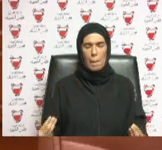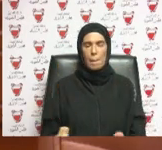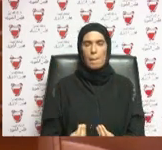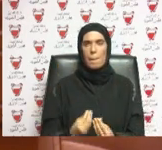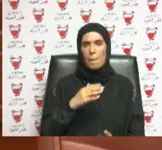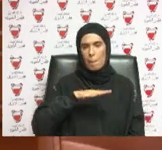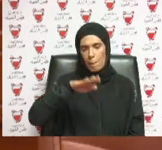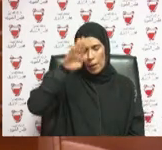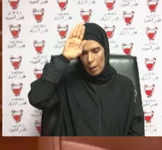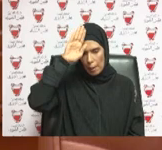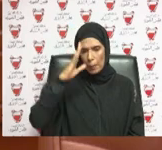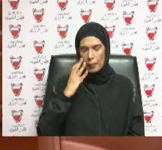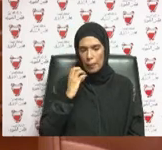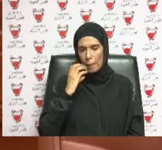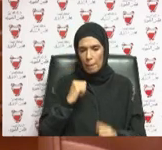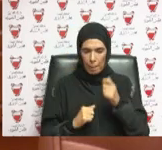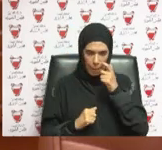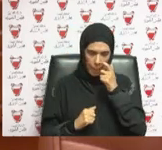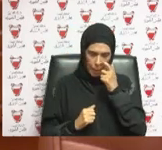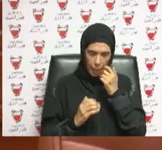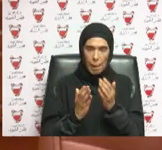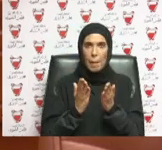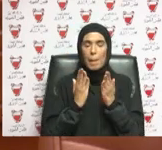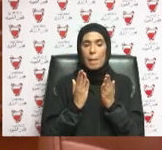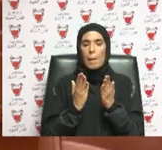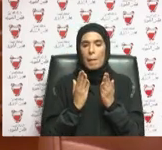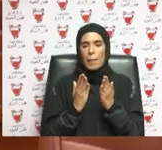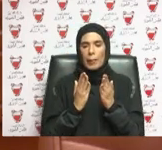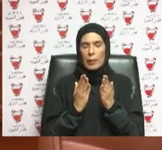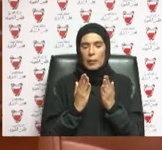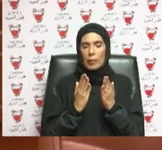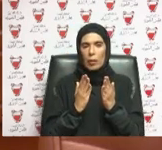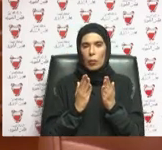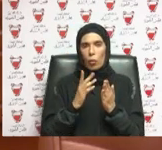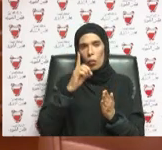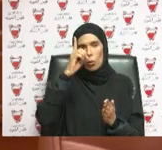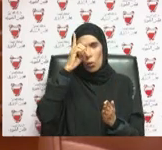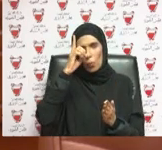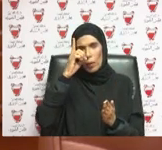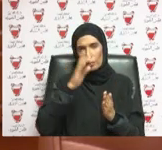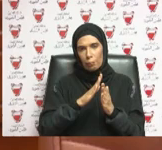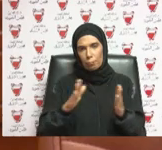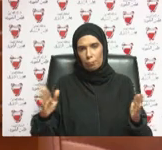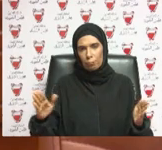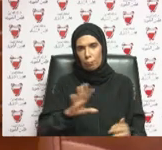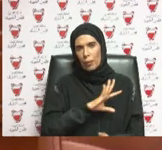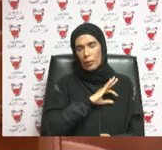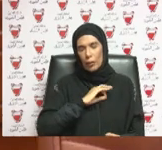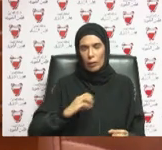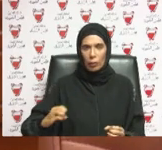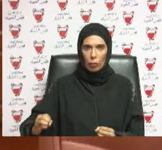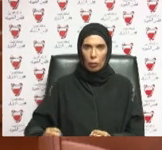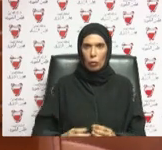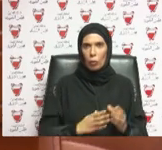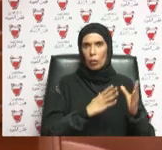الجلالة الملك المفدى. ندعو الله أن يتغمد الفقيد بواسع رحمته وأن يسكنه فسيح